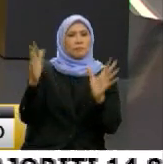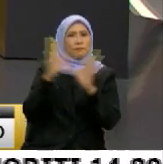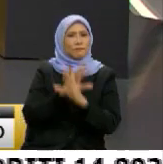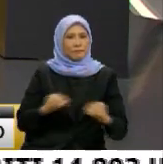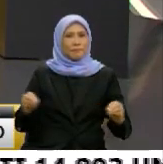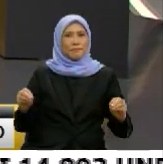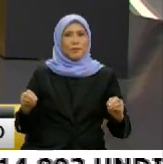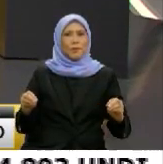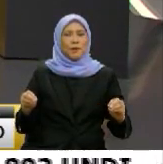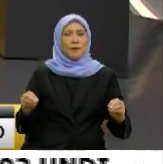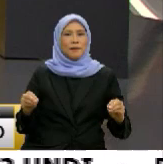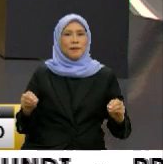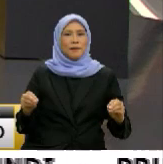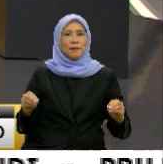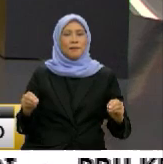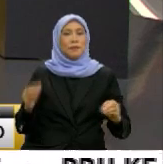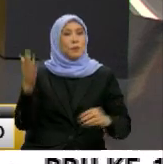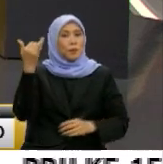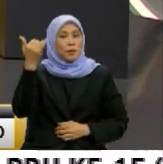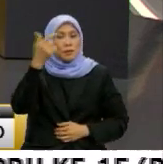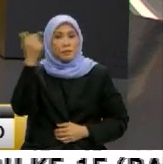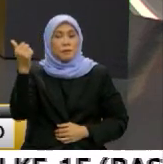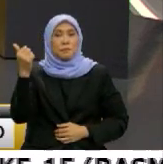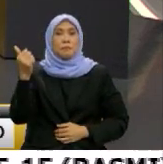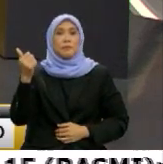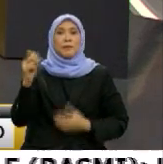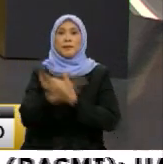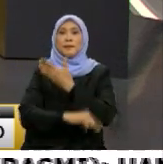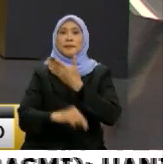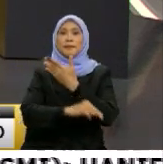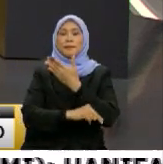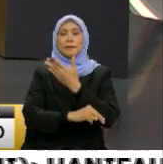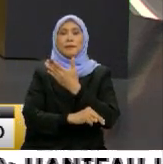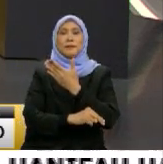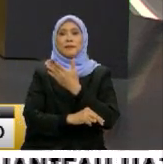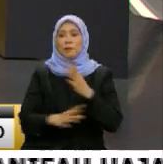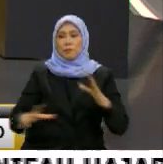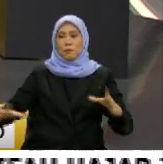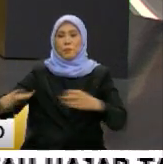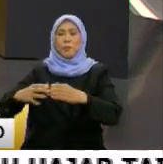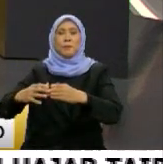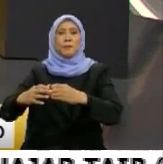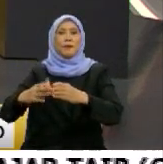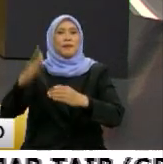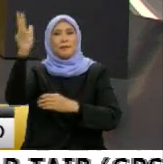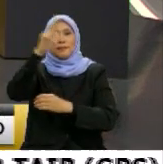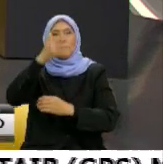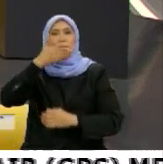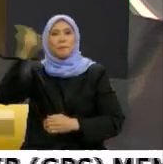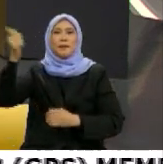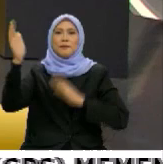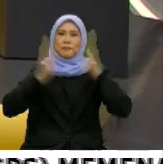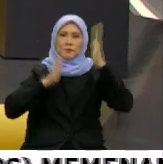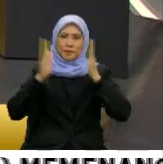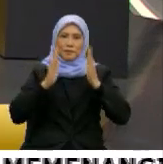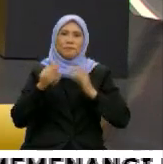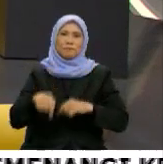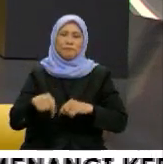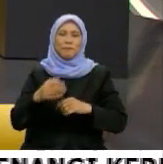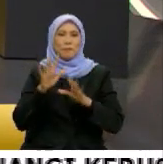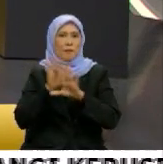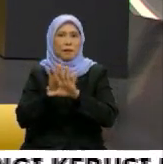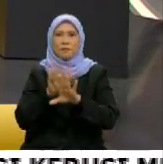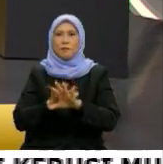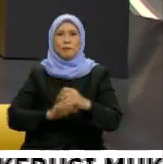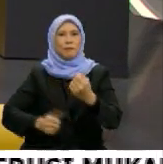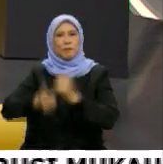apa? Sarawak ini merupakan negeri dengan super majoriti kerajaan terbaik di Malaysia so far. Kan, paling